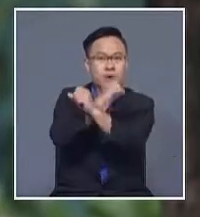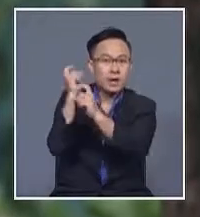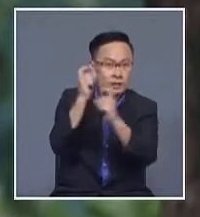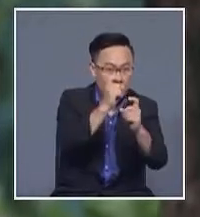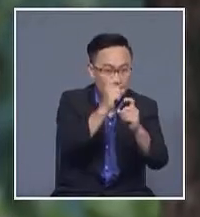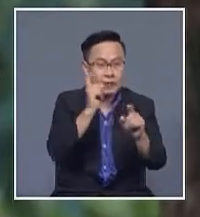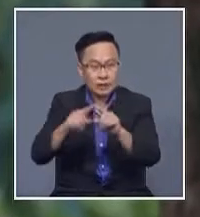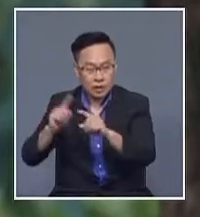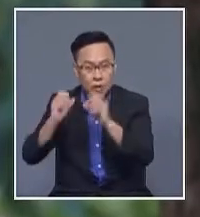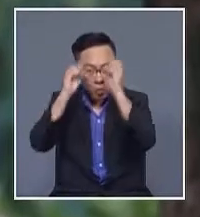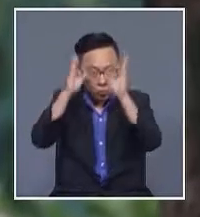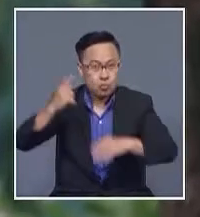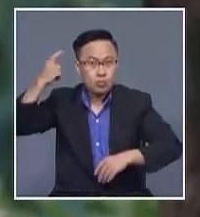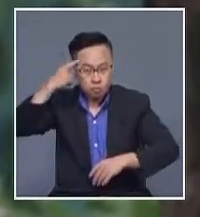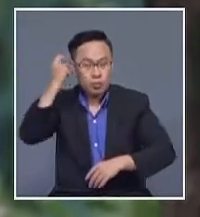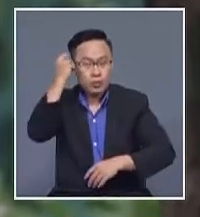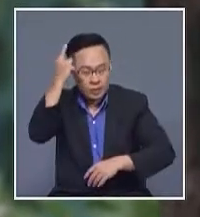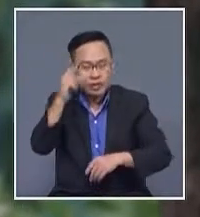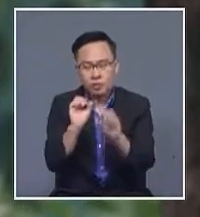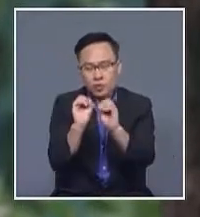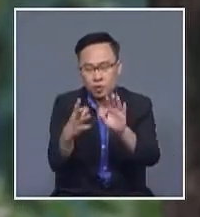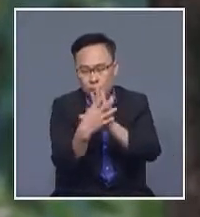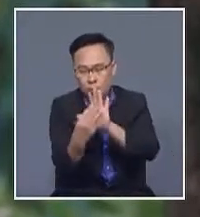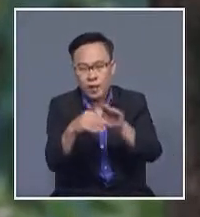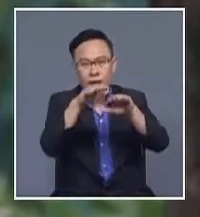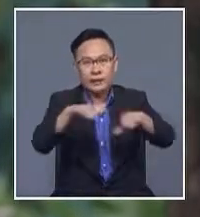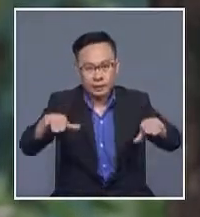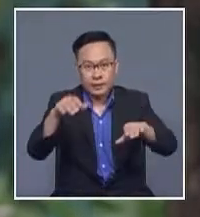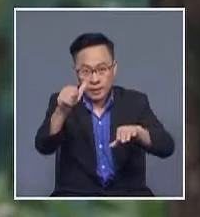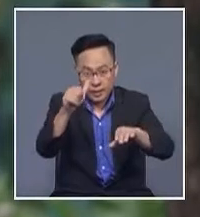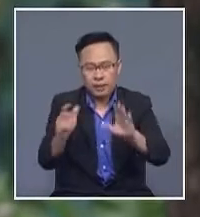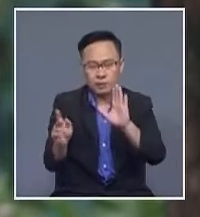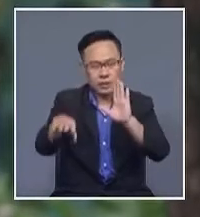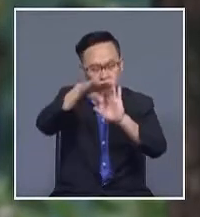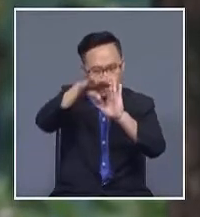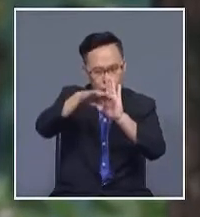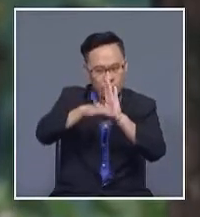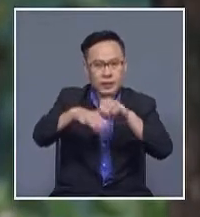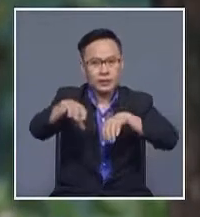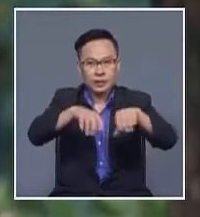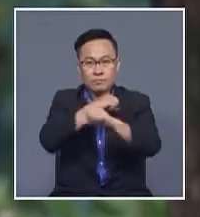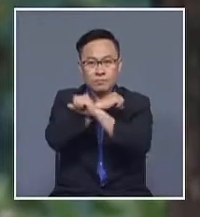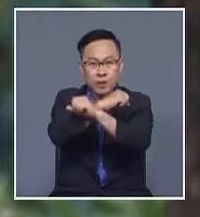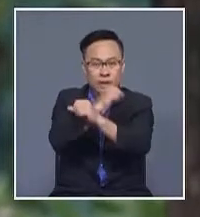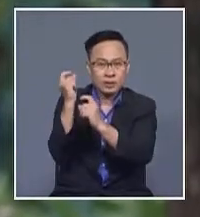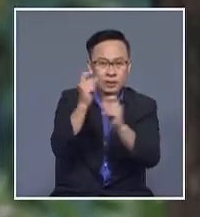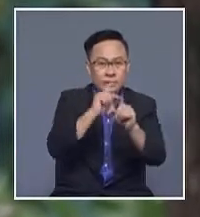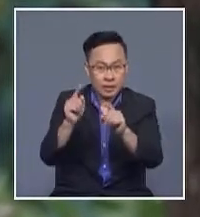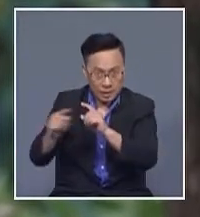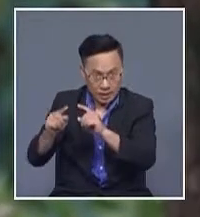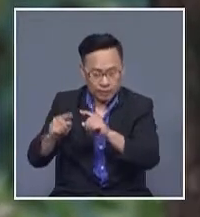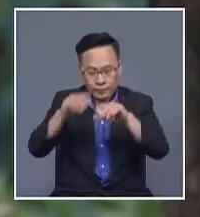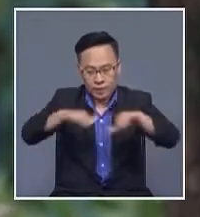ความปลอดภัยและมีกติกาในการที่จะรักษาเรื่องความปลอดภัยโดยการนักเรียนเมื่อมีองค์ความรู้ได้ตระหนักถึ